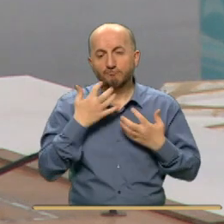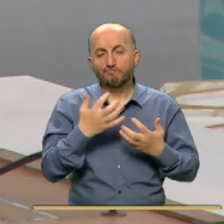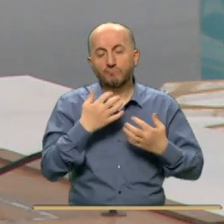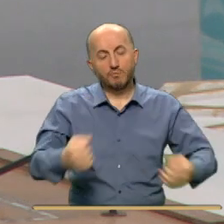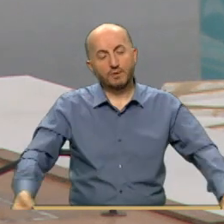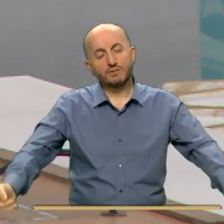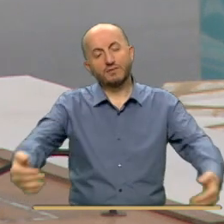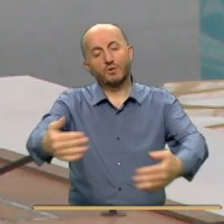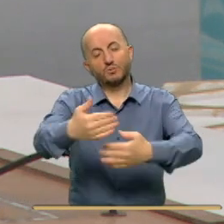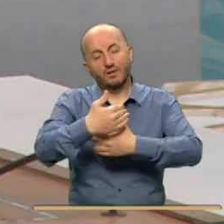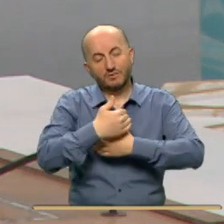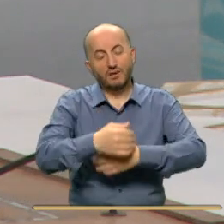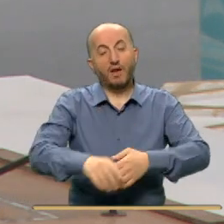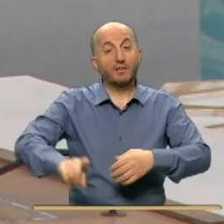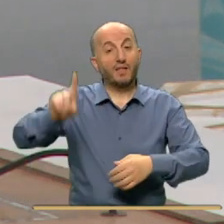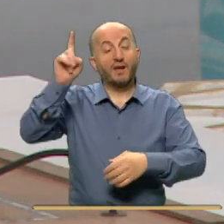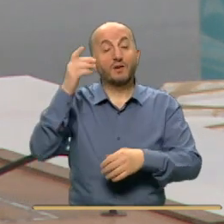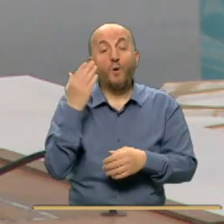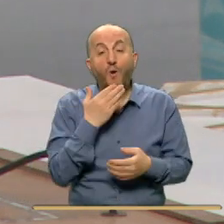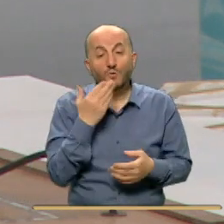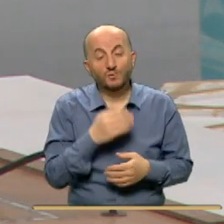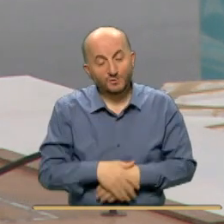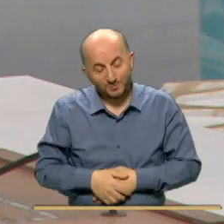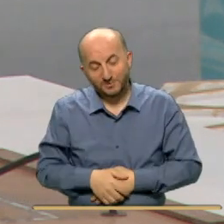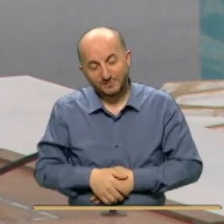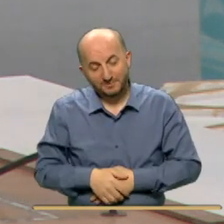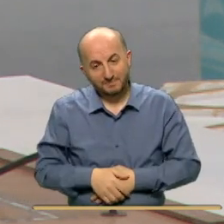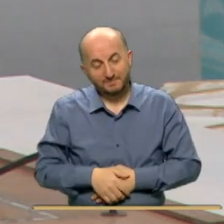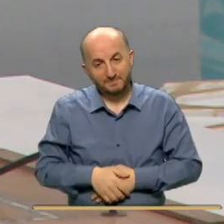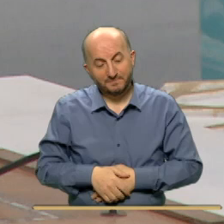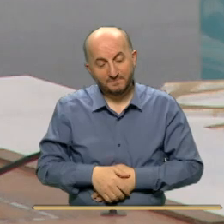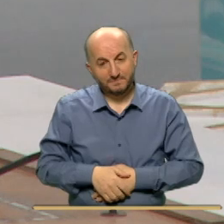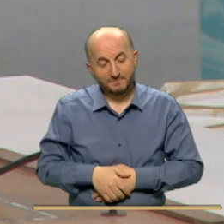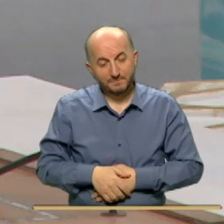kucaklayan ilahi bir okuldur, ilahi bir mekteptir.